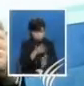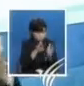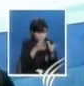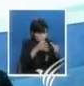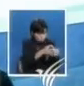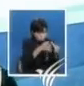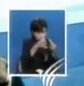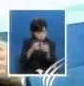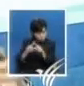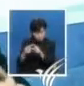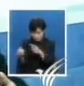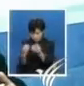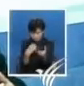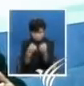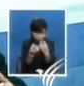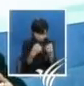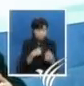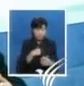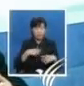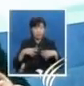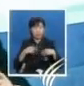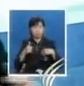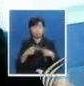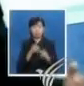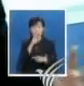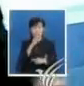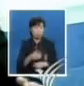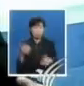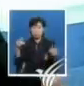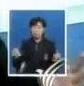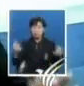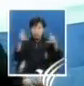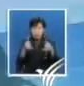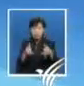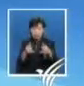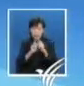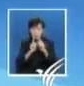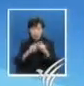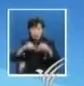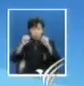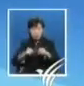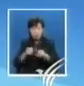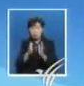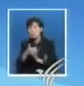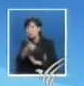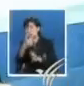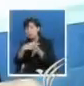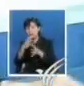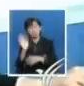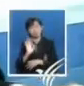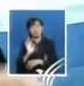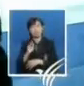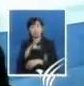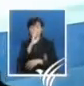ใช่เรื่องที่ว่าบอกว่ามานั่งโต๊ะกันสองฝ่ายแล้วก็ตกลงกันแล้วคนอื่นก็ช่วยไม่ได้เสร็จแล้วเราก็รอว่าตกลงกัน2กลุ่มนี้ปราก